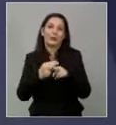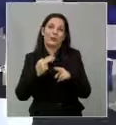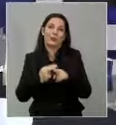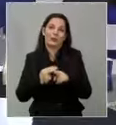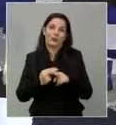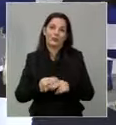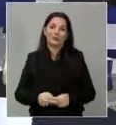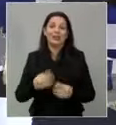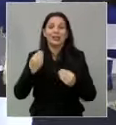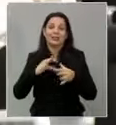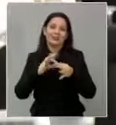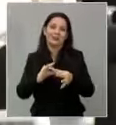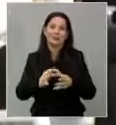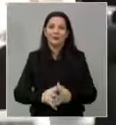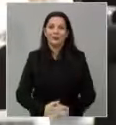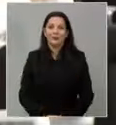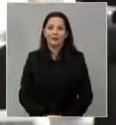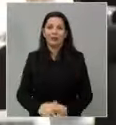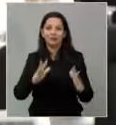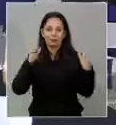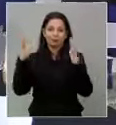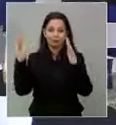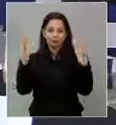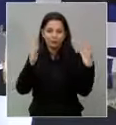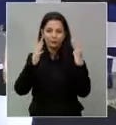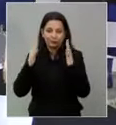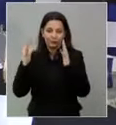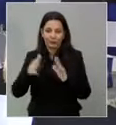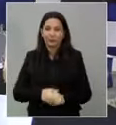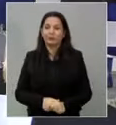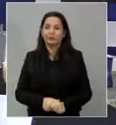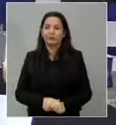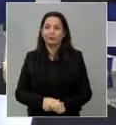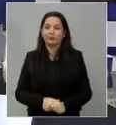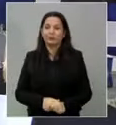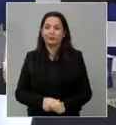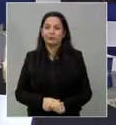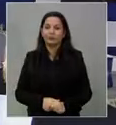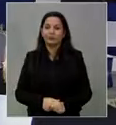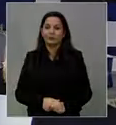Ευχαριστούμε πολύ, Dr. Μπουρλά.